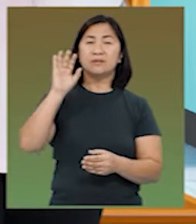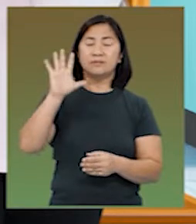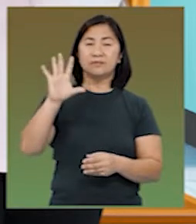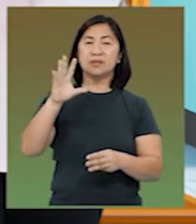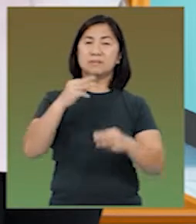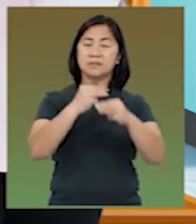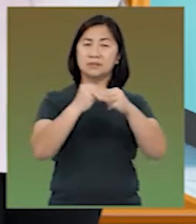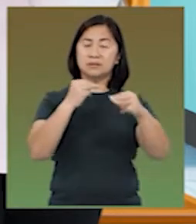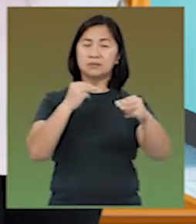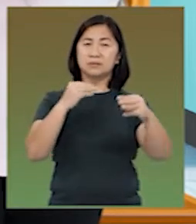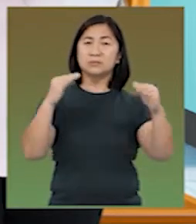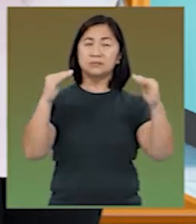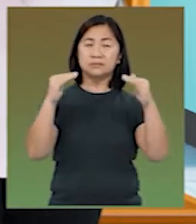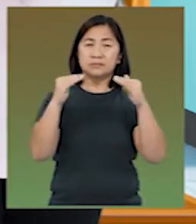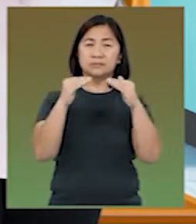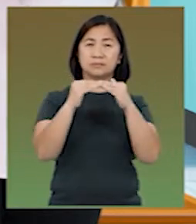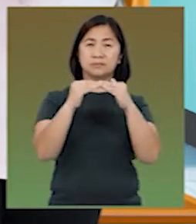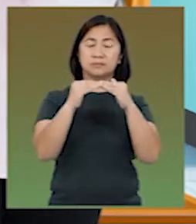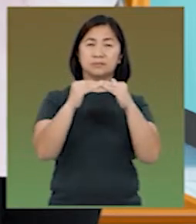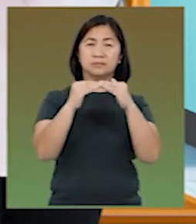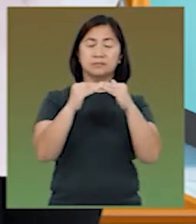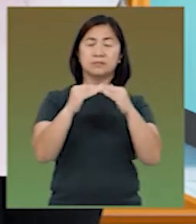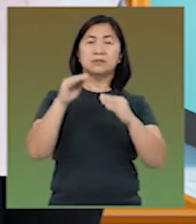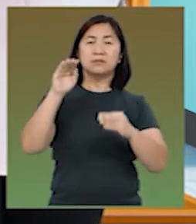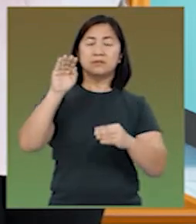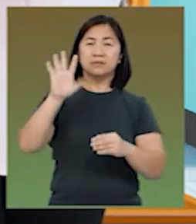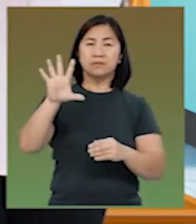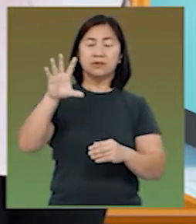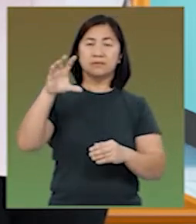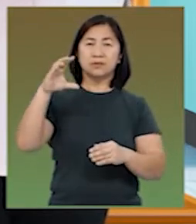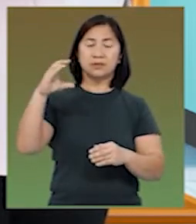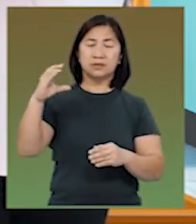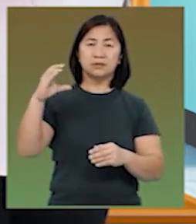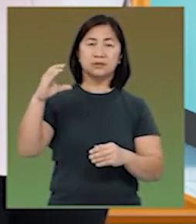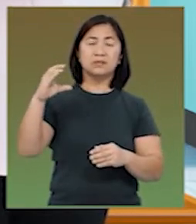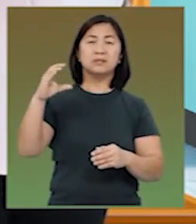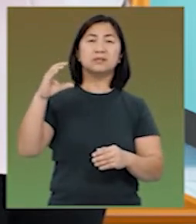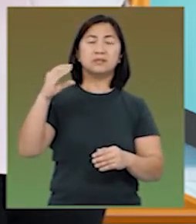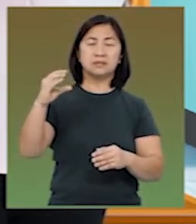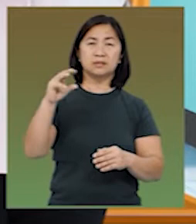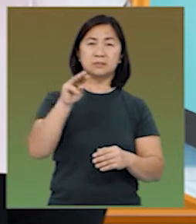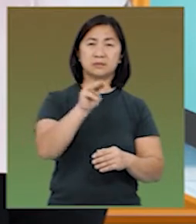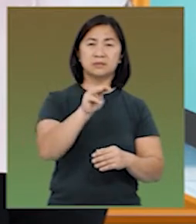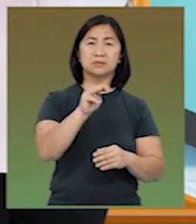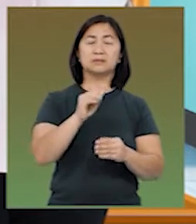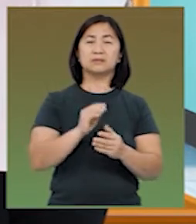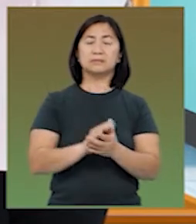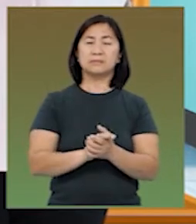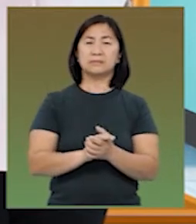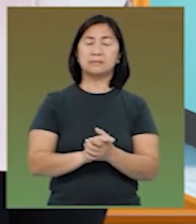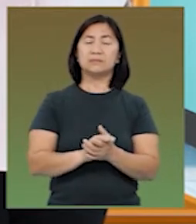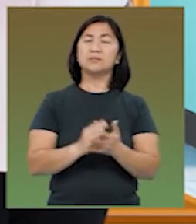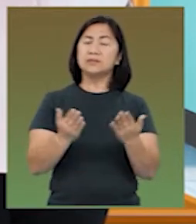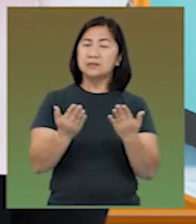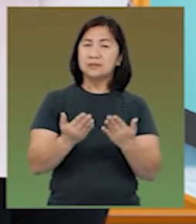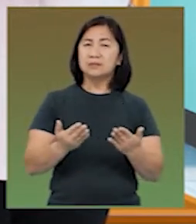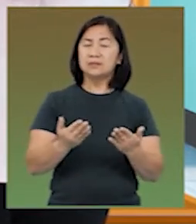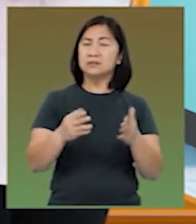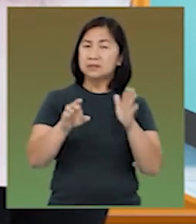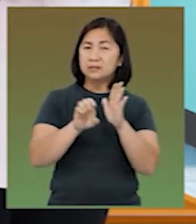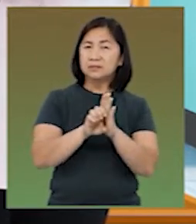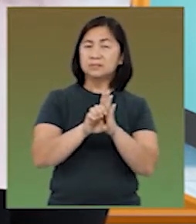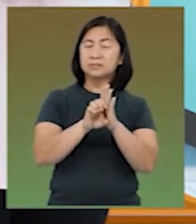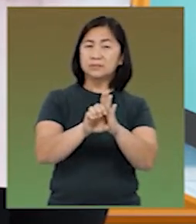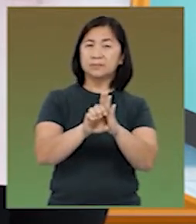5 meters is equal to 500 centimeters. Narito pa ang